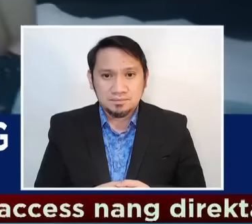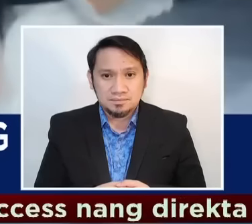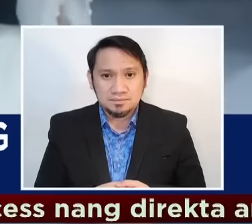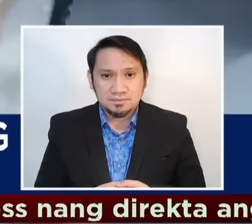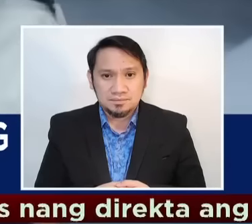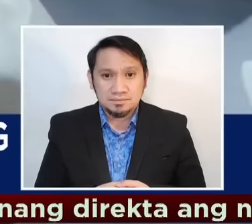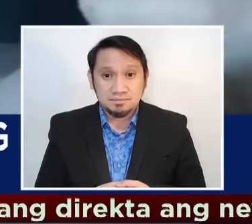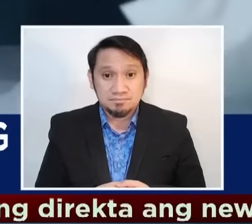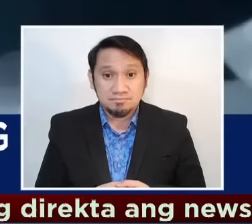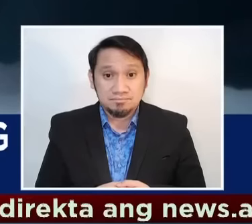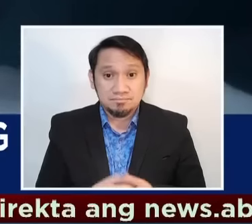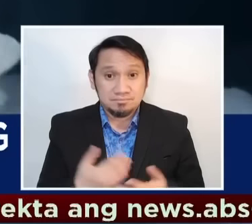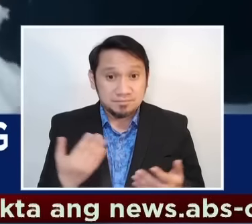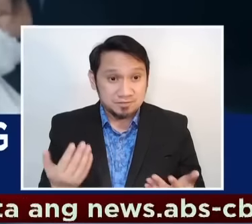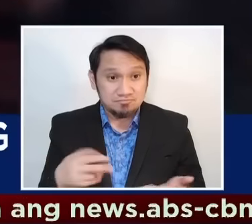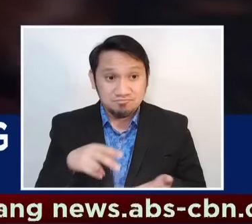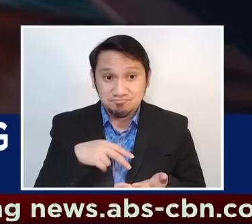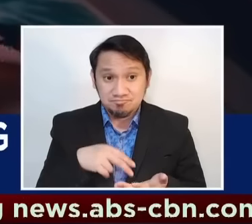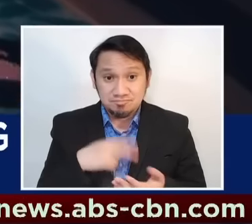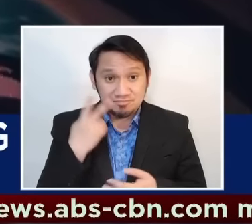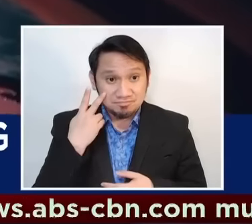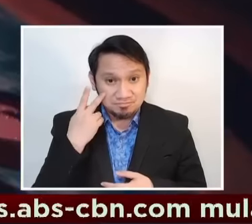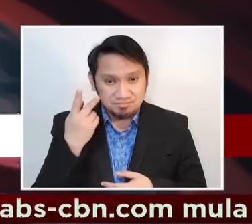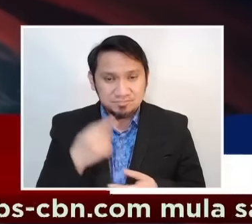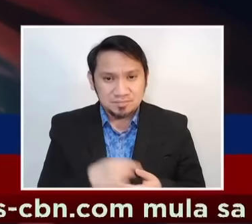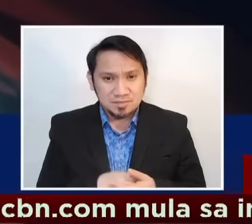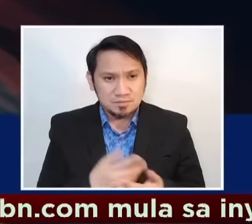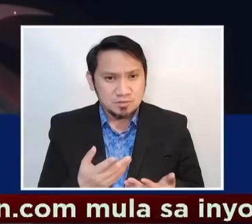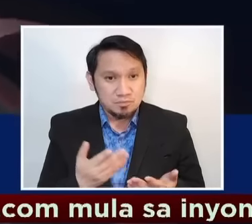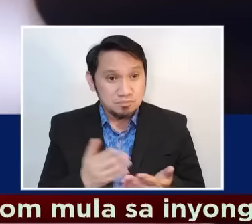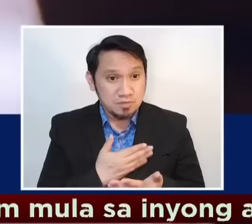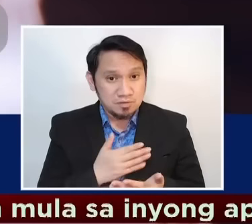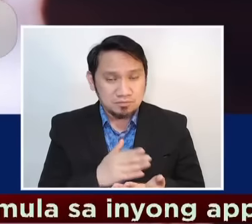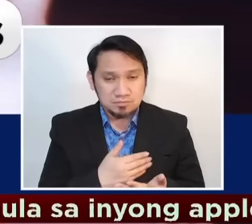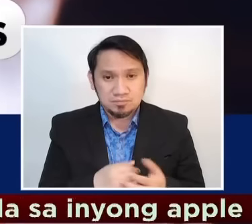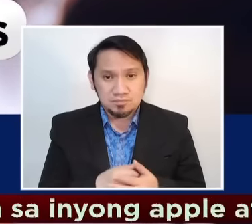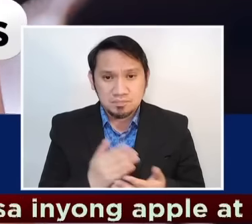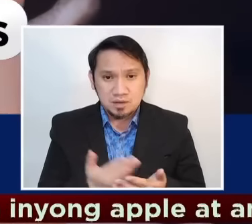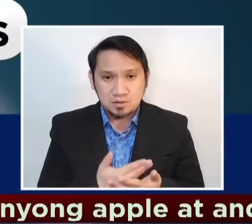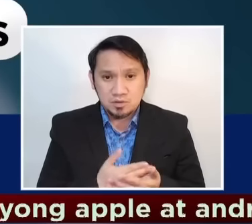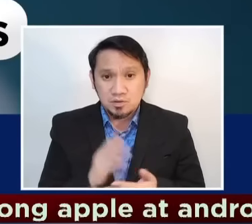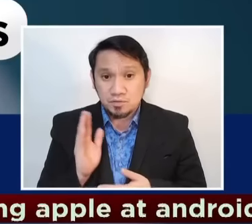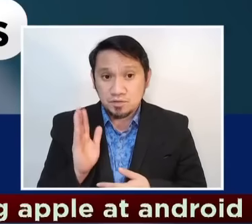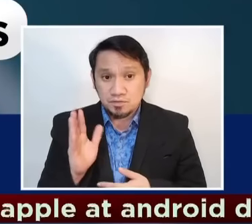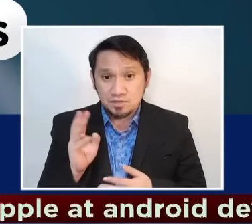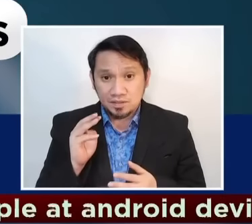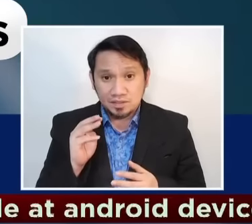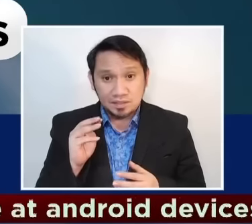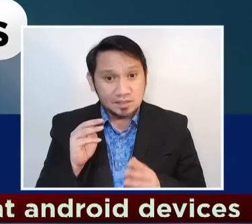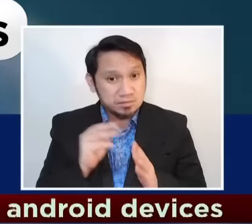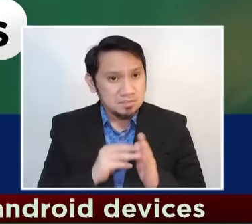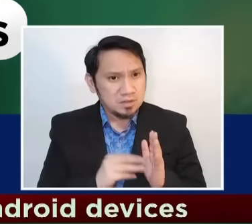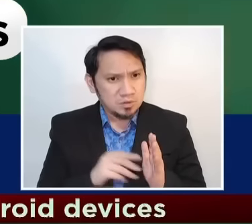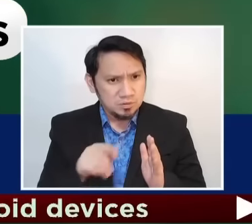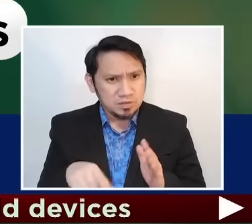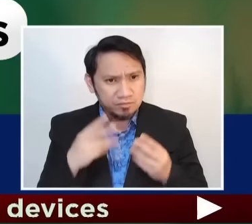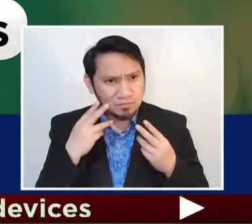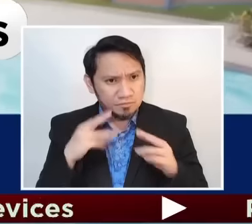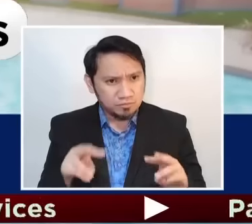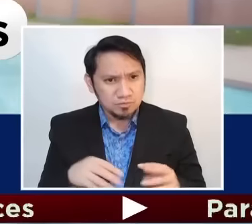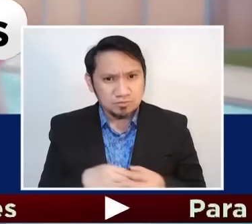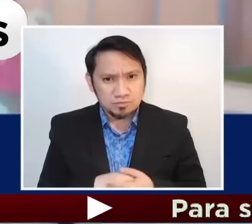Ang Feel My Rhythm ay isa sa kanilang recent projects. May mahigit 50 million views na ang kanilang music video sa